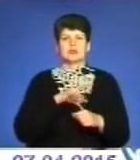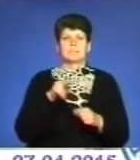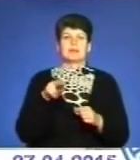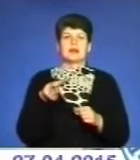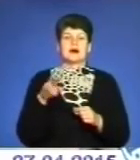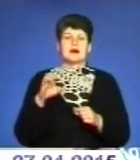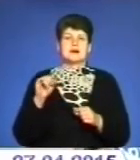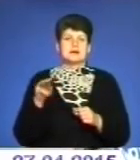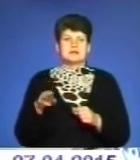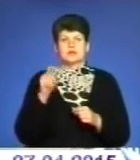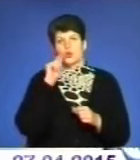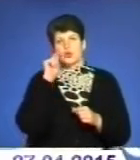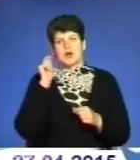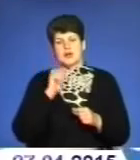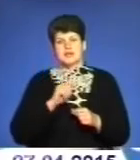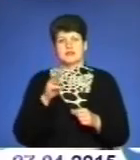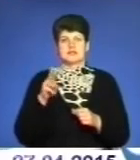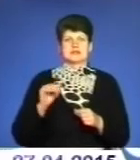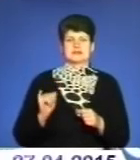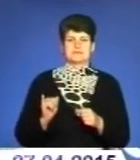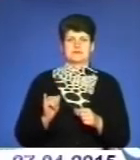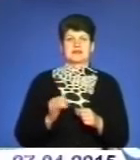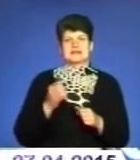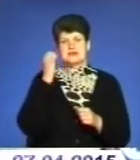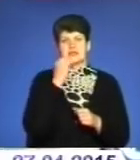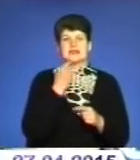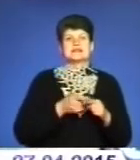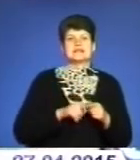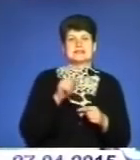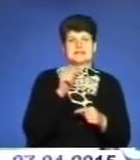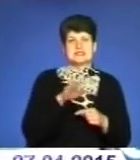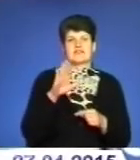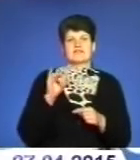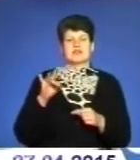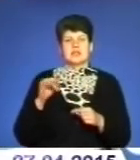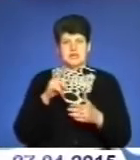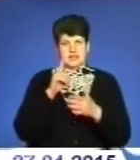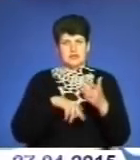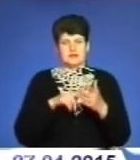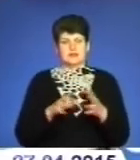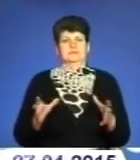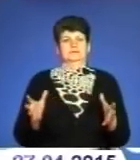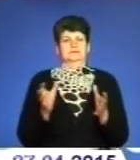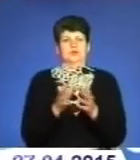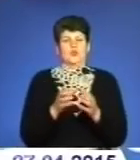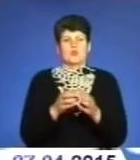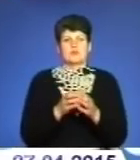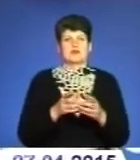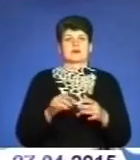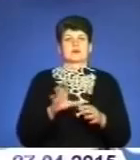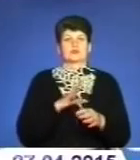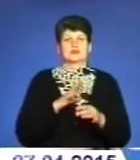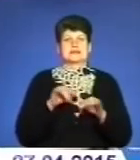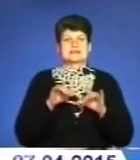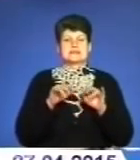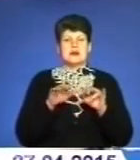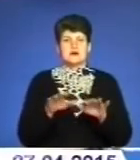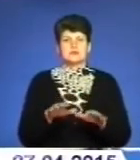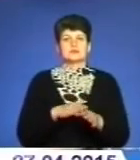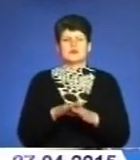завдяки вірі в власні сили, пластуни всього світу і змогли подолати всі ті труднощі, які стояли перед